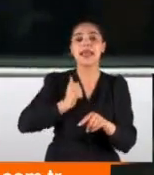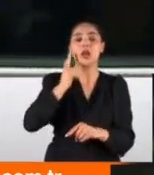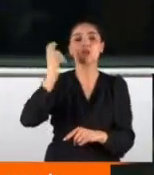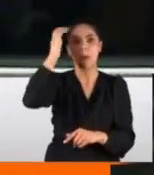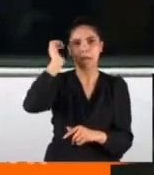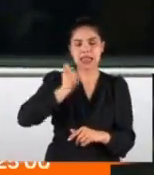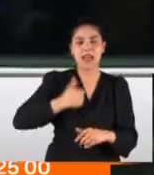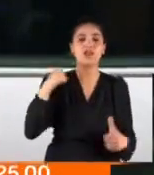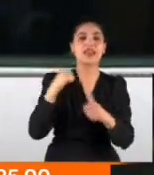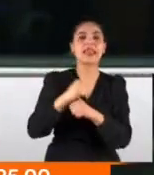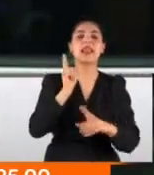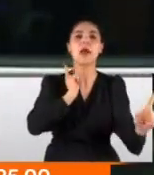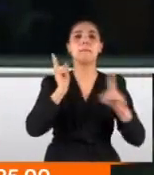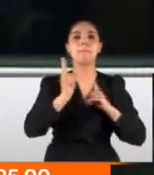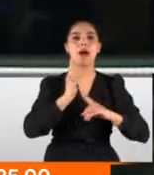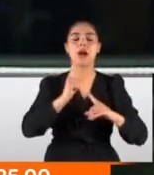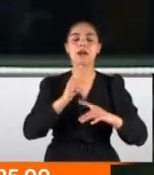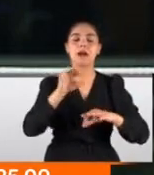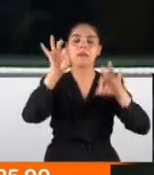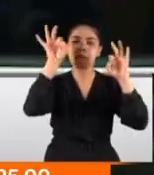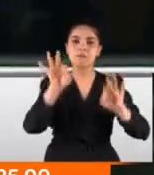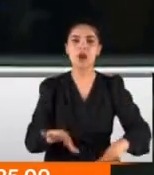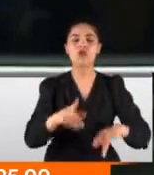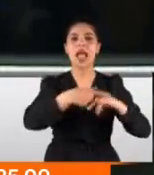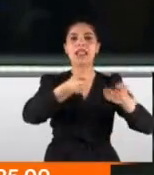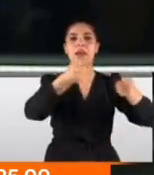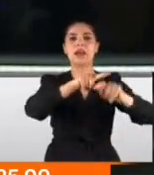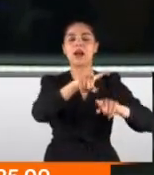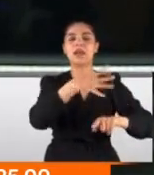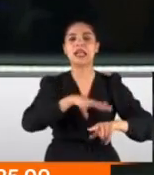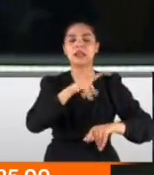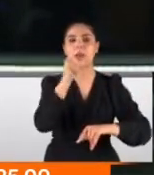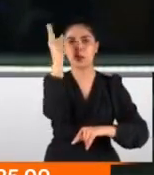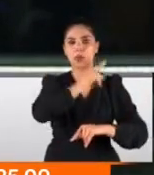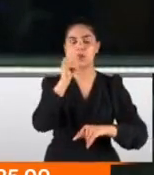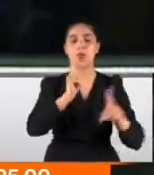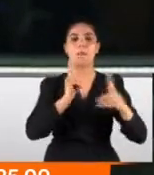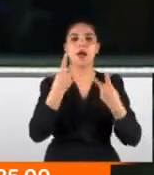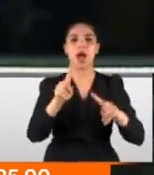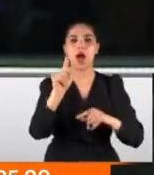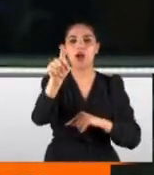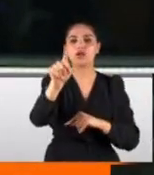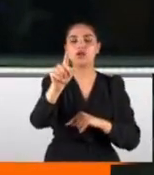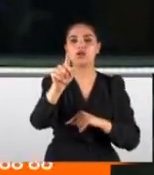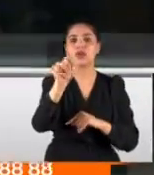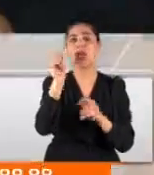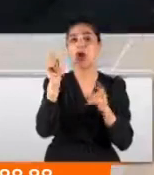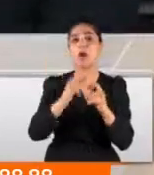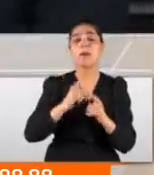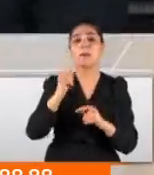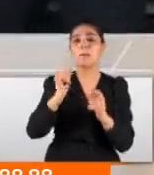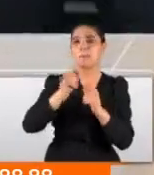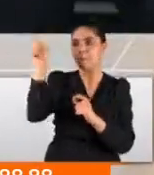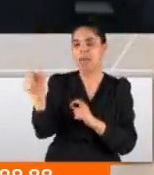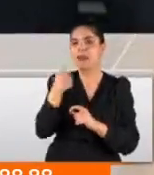Başsavcılığı yeniden Anayasa Mahkemesi'nin yolunu tuttu HDP nin kapatılması istemiyle Peki Şahin Yargıtay Cumhuriyet Başsavcısı